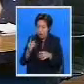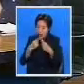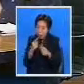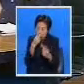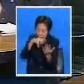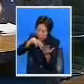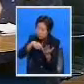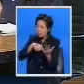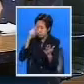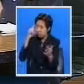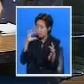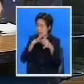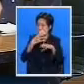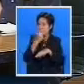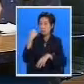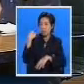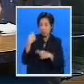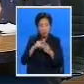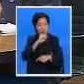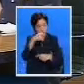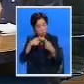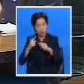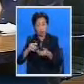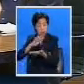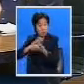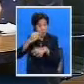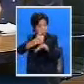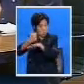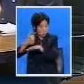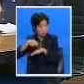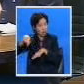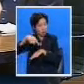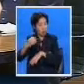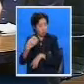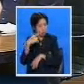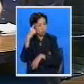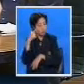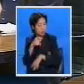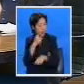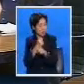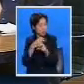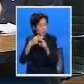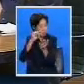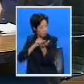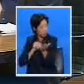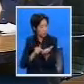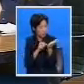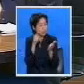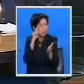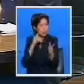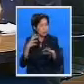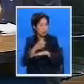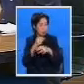ประชุมอธิการบดีเขาบอกว่ามันมีความแอบแฝงทางการเมืองด้วยอาจจะระหว่างบรรทัดคำถามก็คือว่า